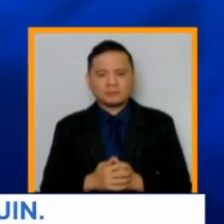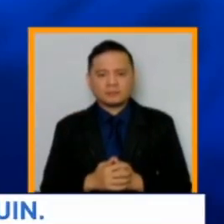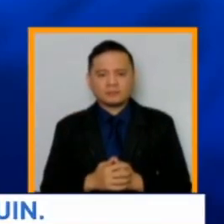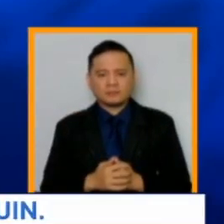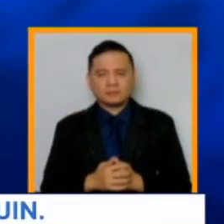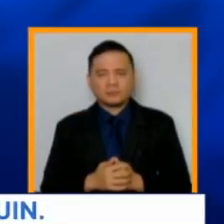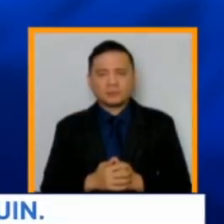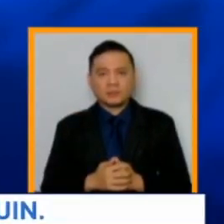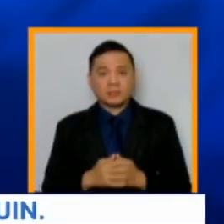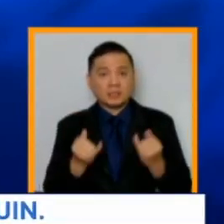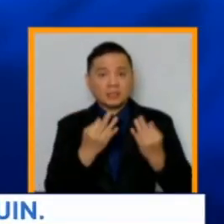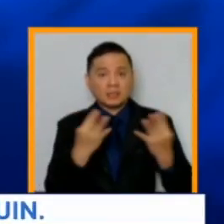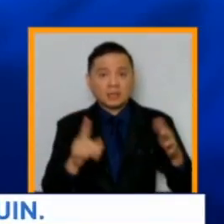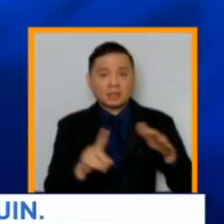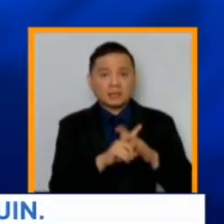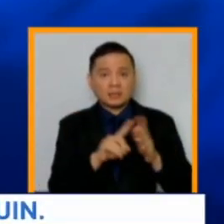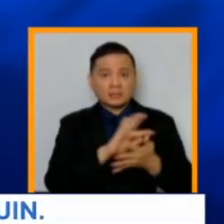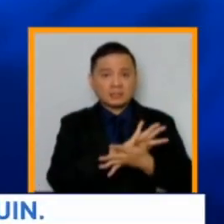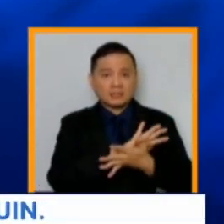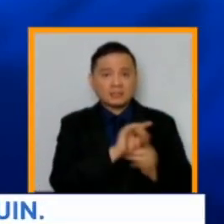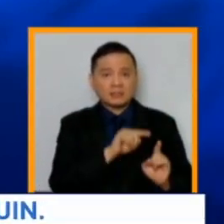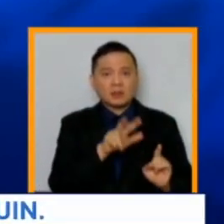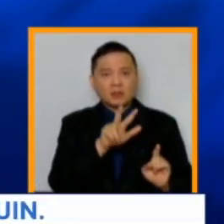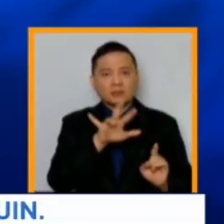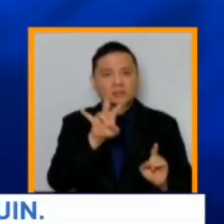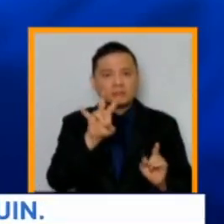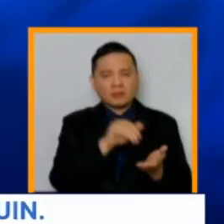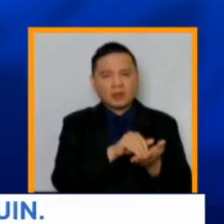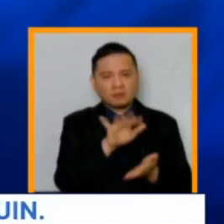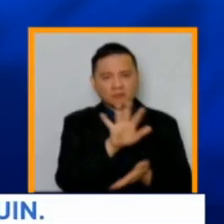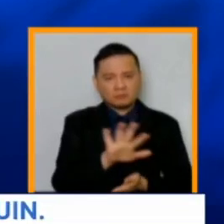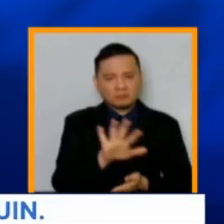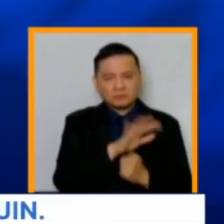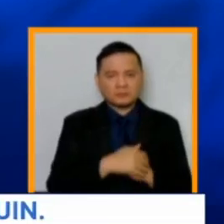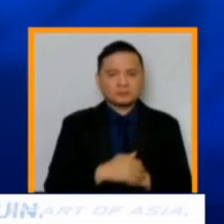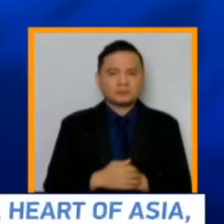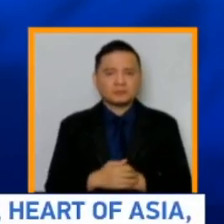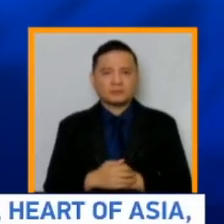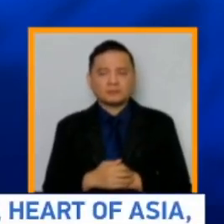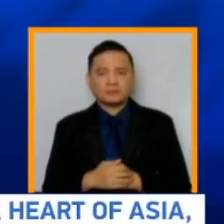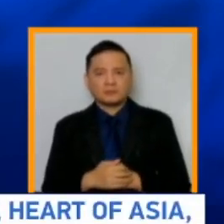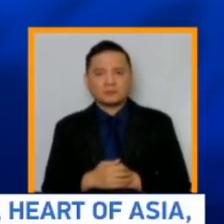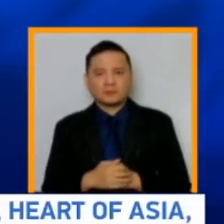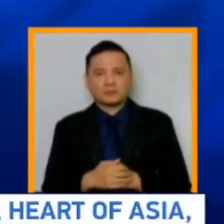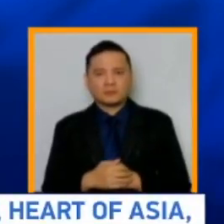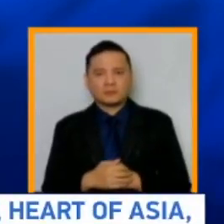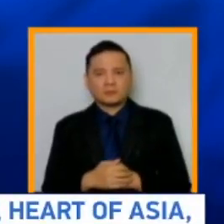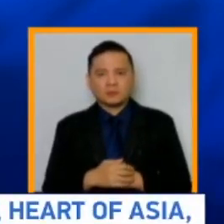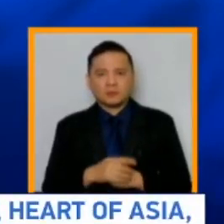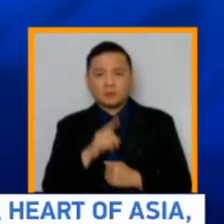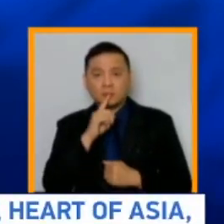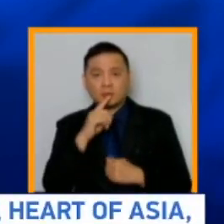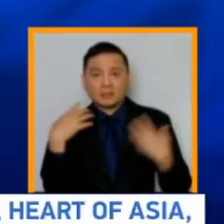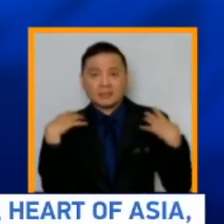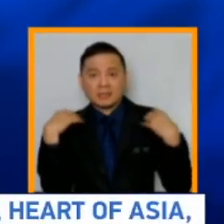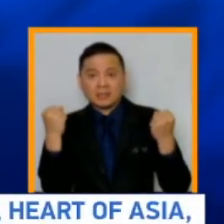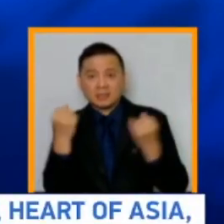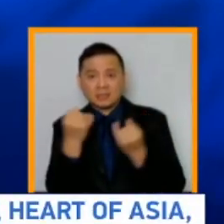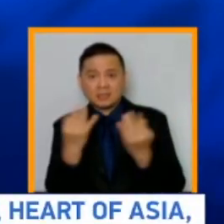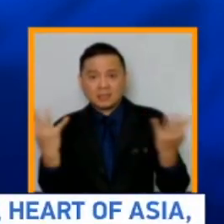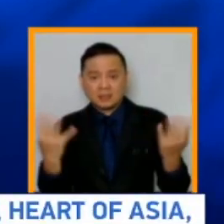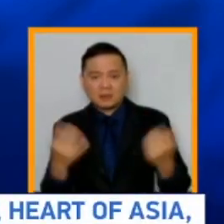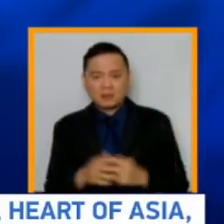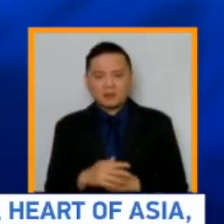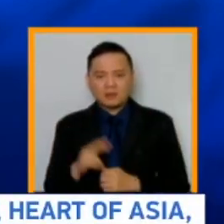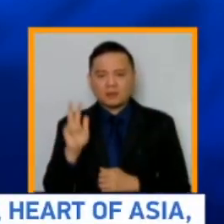37,154. Gayunpaman, pinakamataas sa loob ng mahigit isang daang araw ang mga gumaling na nasa 30,037.